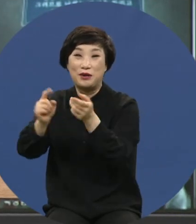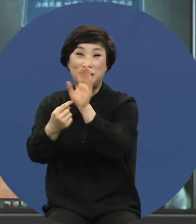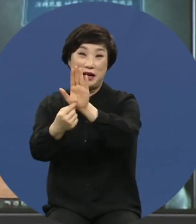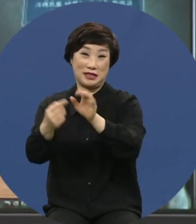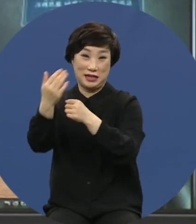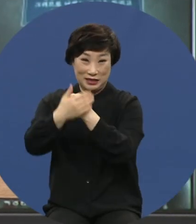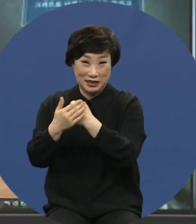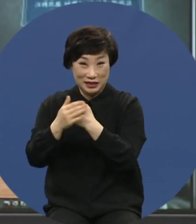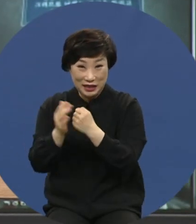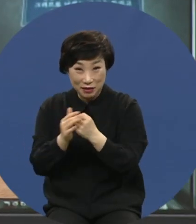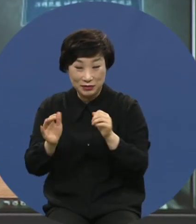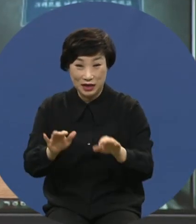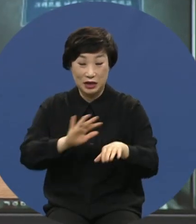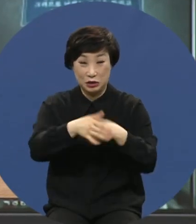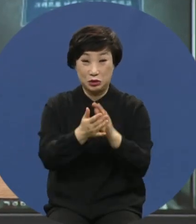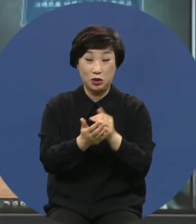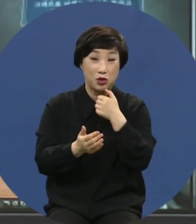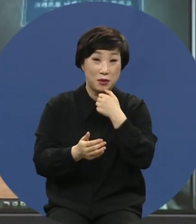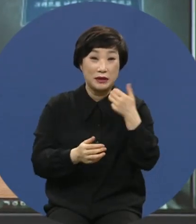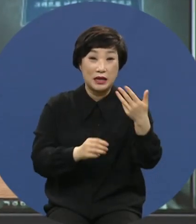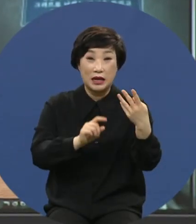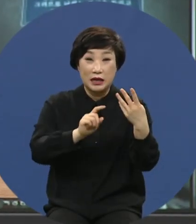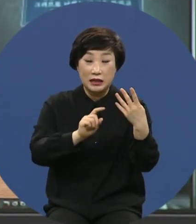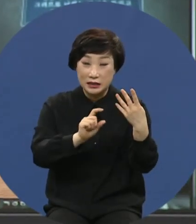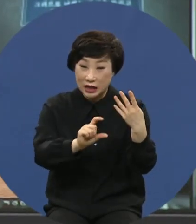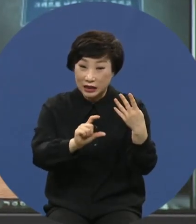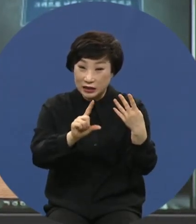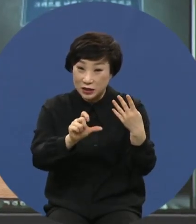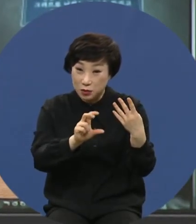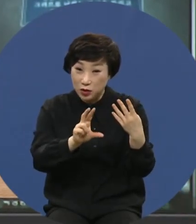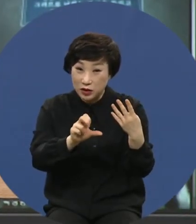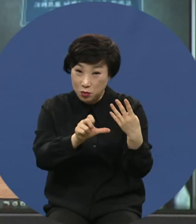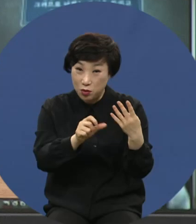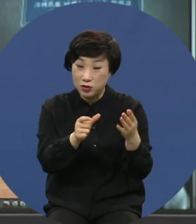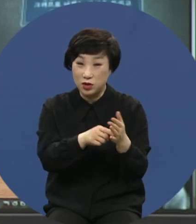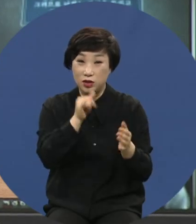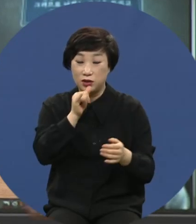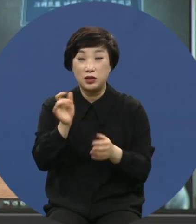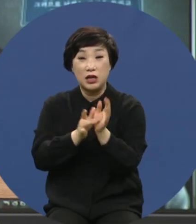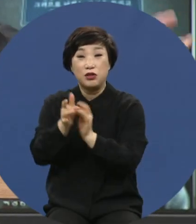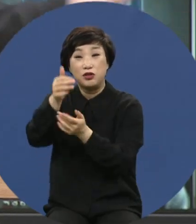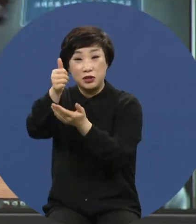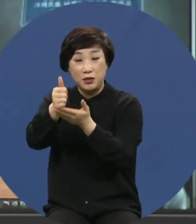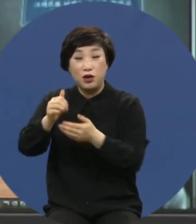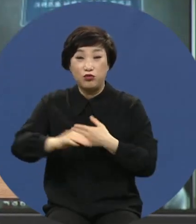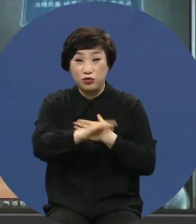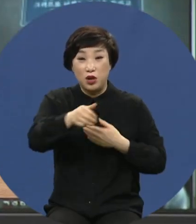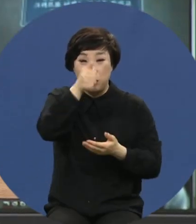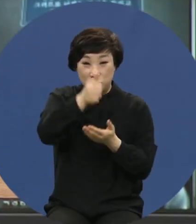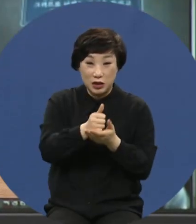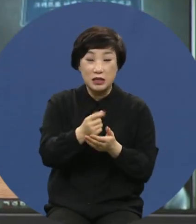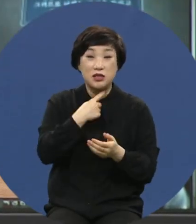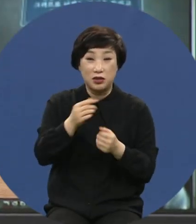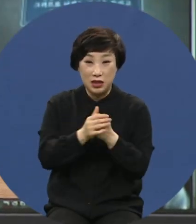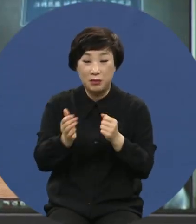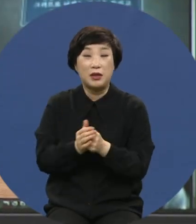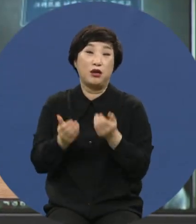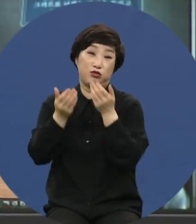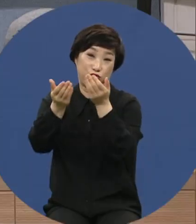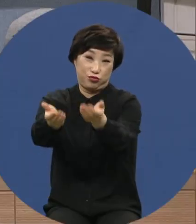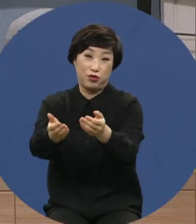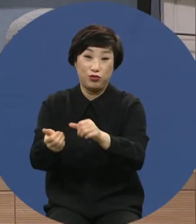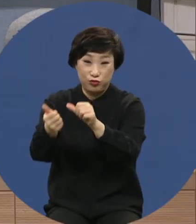은혜입니다. 로마서 4장 25절에 예수는 우리 범죄함을 인하여 내어줌이 되고 죽으심이